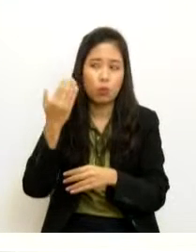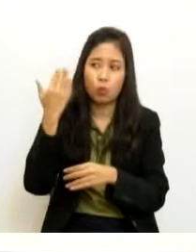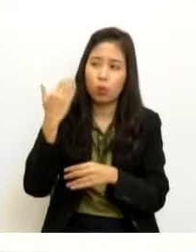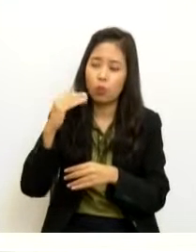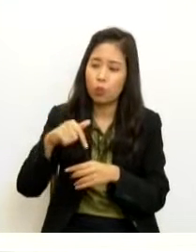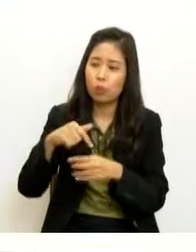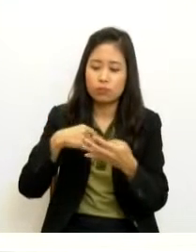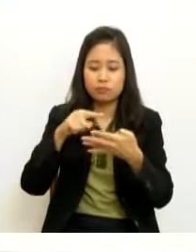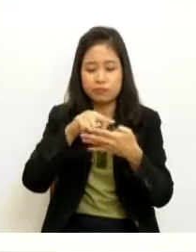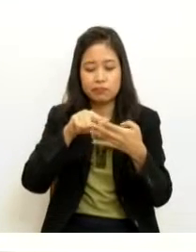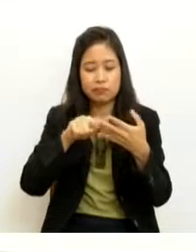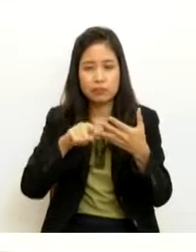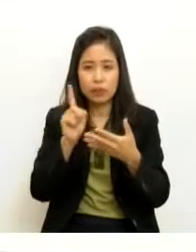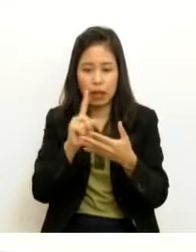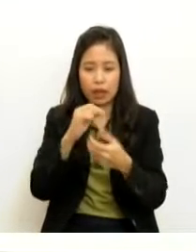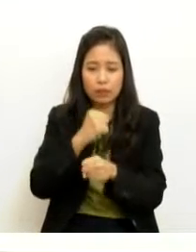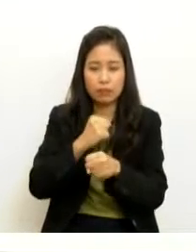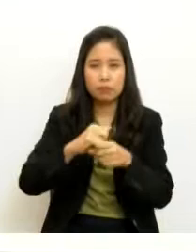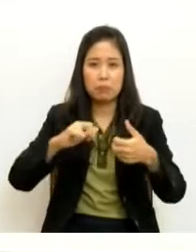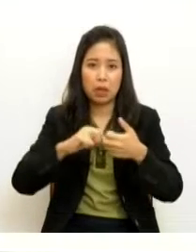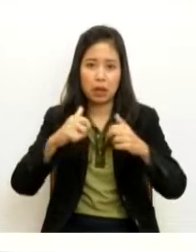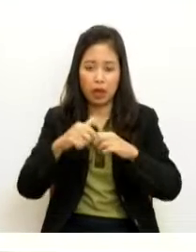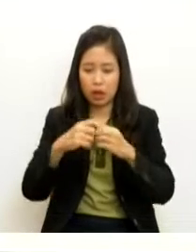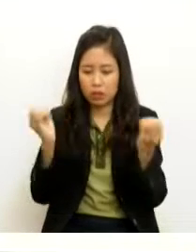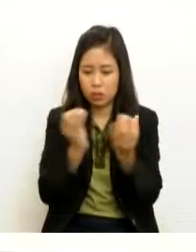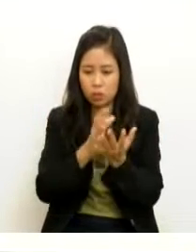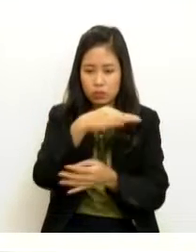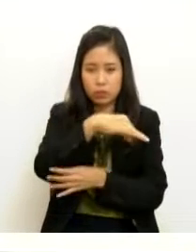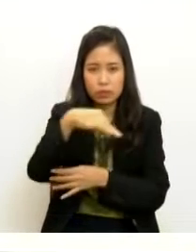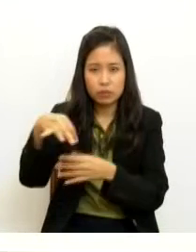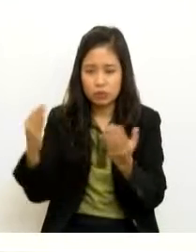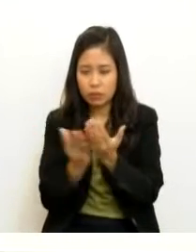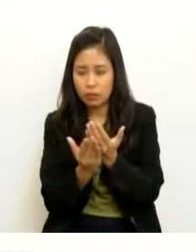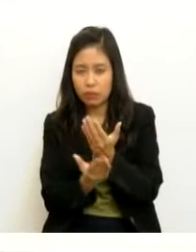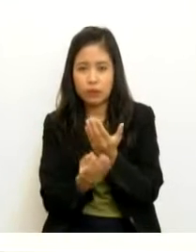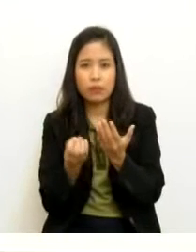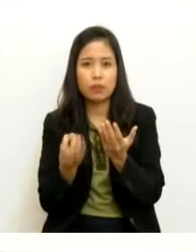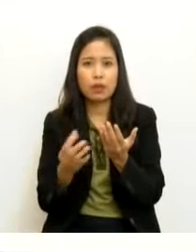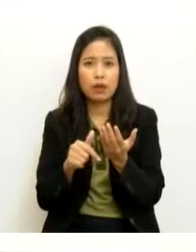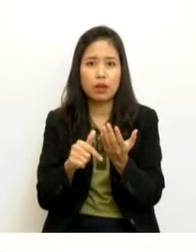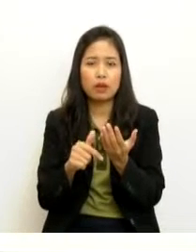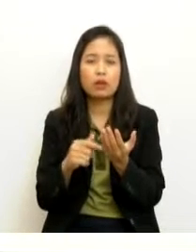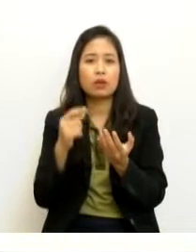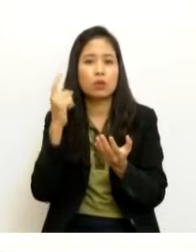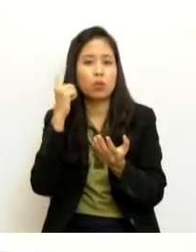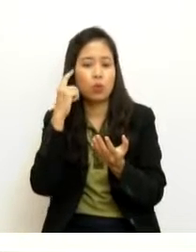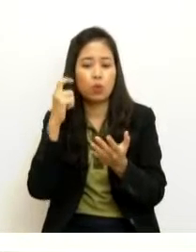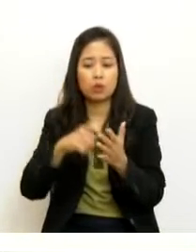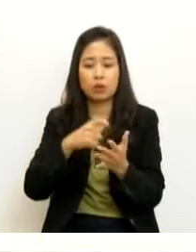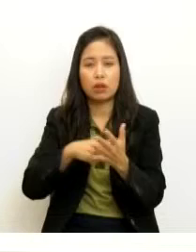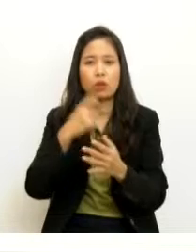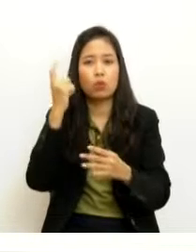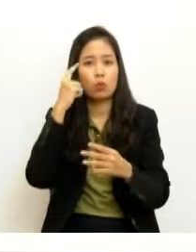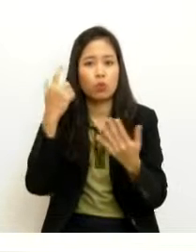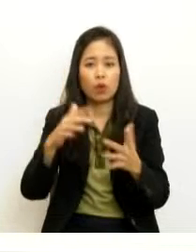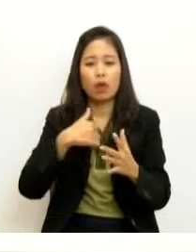อะไรไอ้ภาระงานเรารู้ถึงเอกสารที่มันก่อเกิดแล้วเรารู้ถึงสาเหตุของมันว่าเกิดจาก